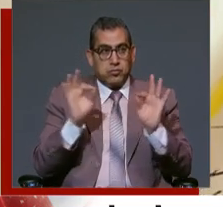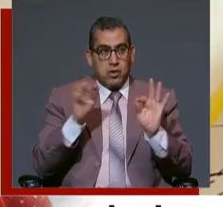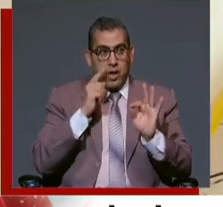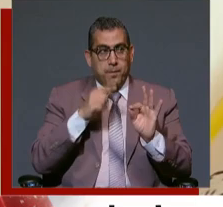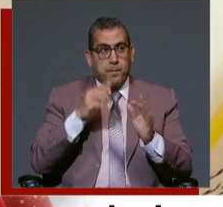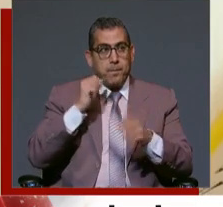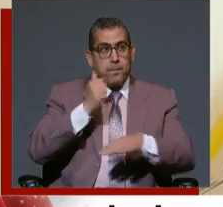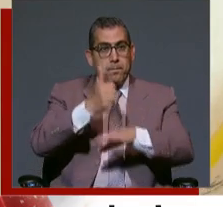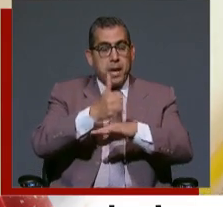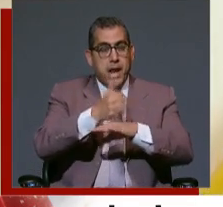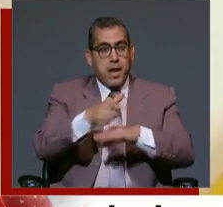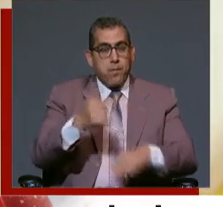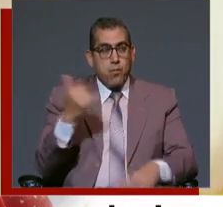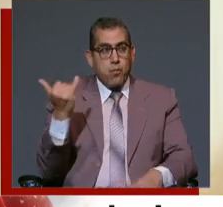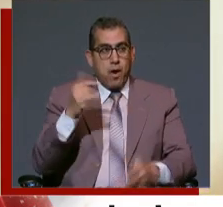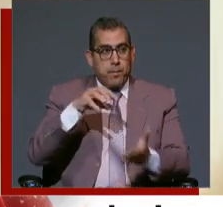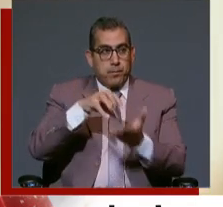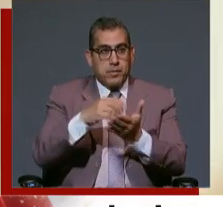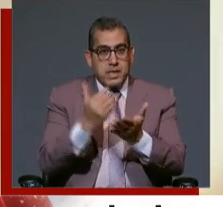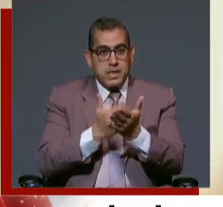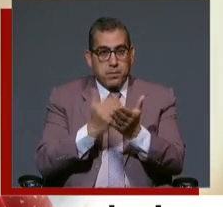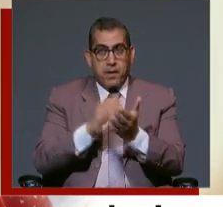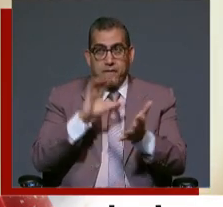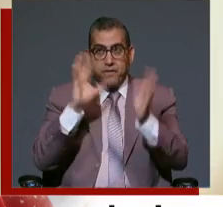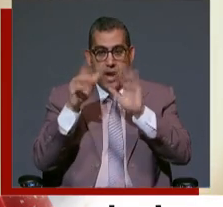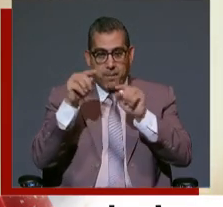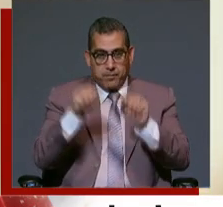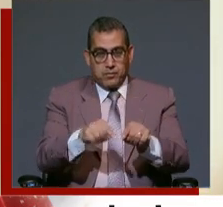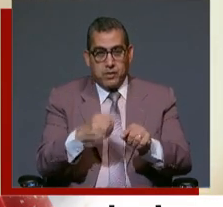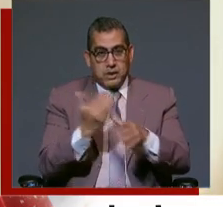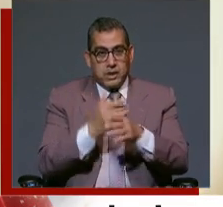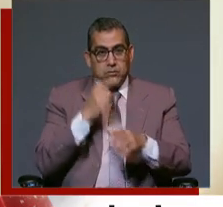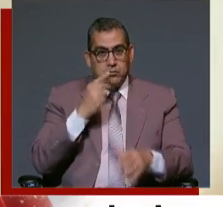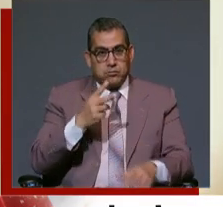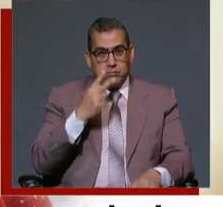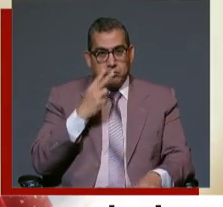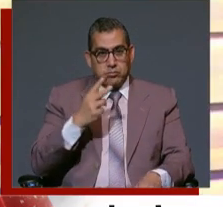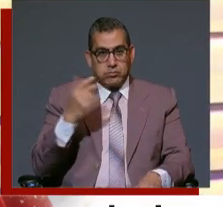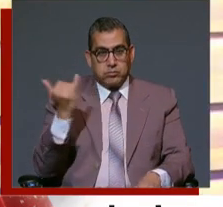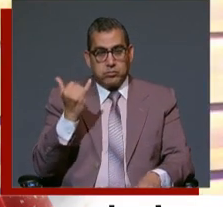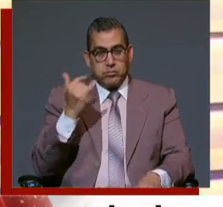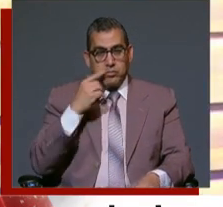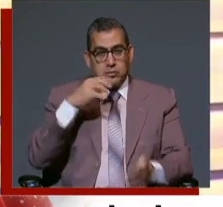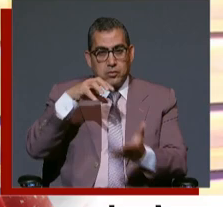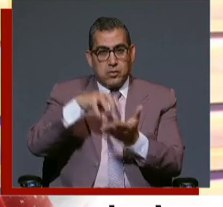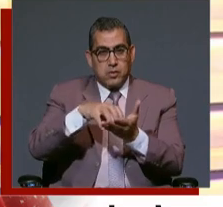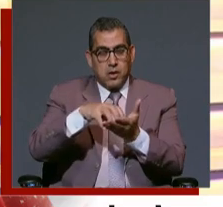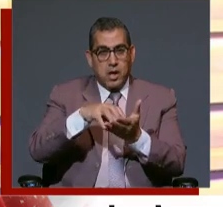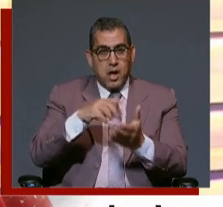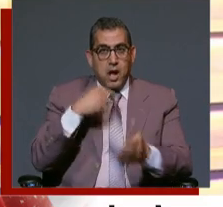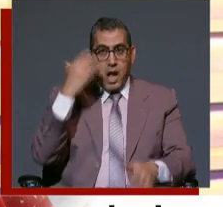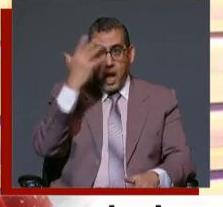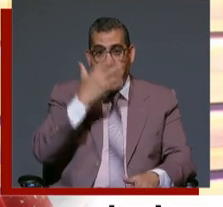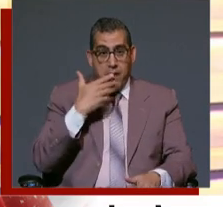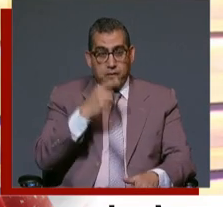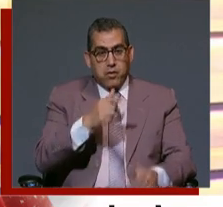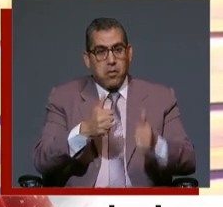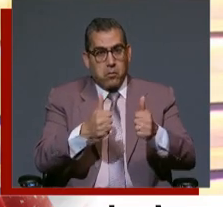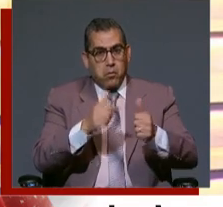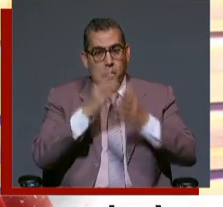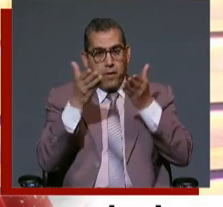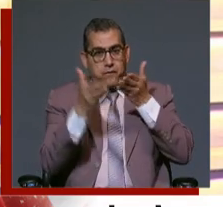مكانا مهما للاستثمار في العالم، لأنها تزال القارة البكر والقارة الأفضل